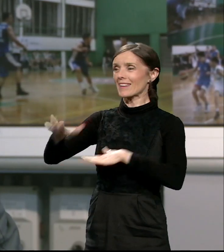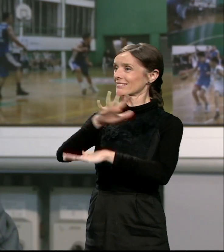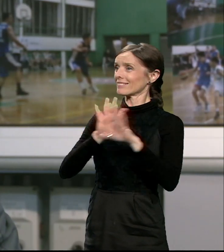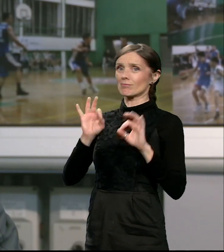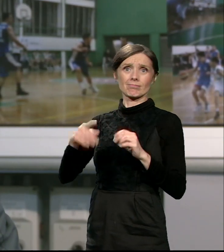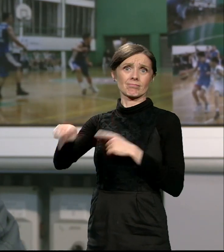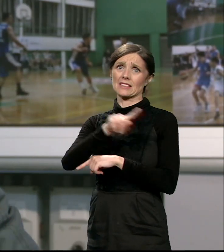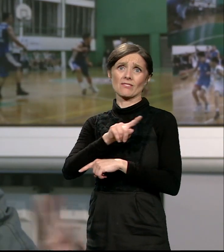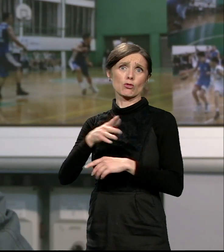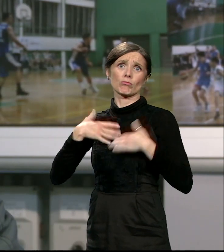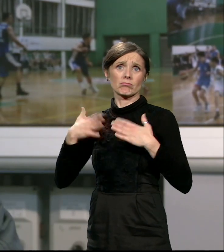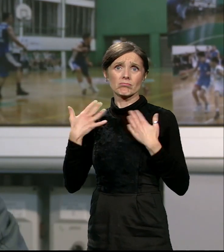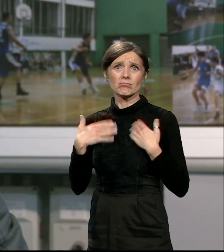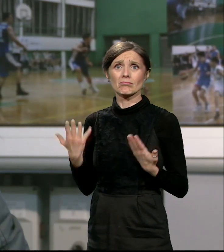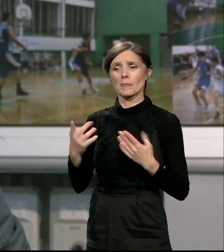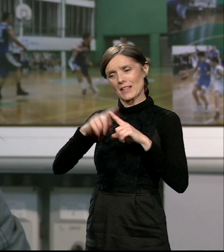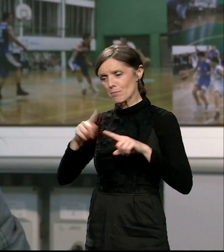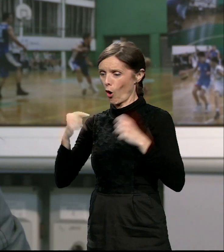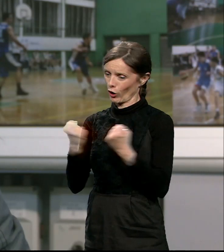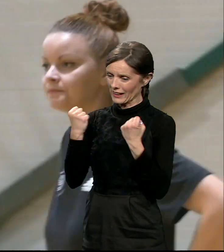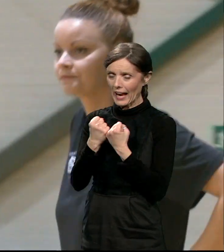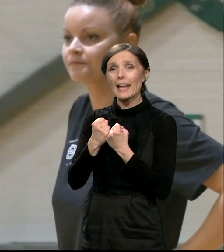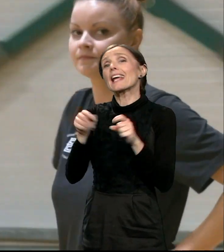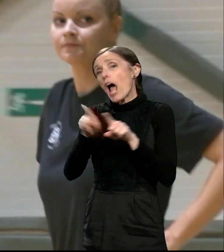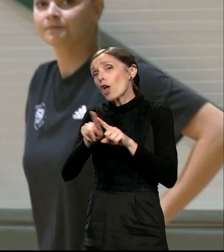srećni, mislim, i zbog trenera, a i zbog društva.